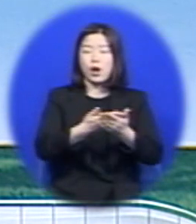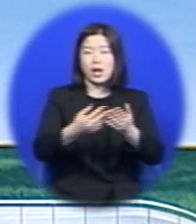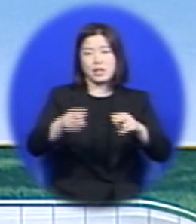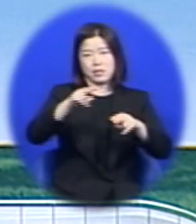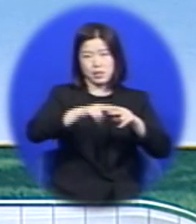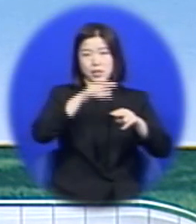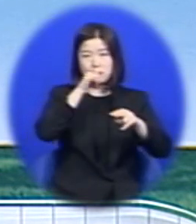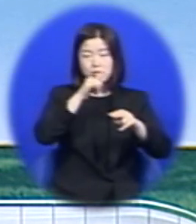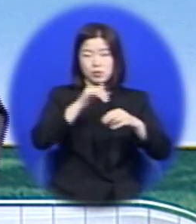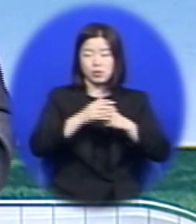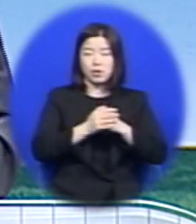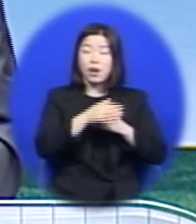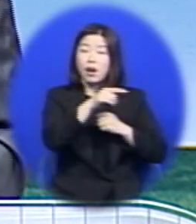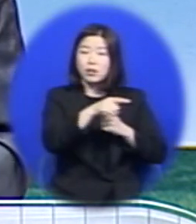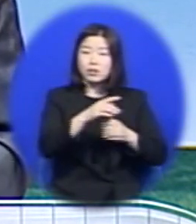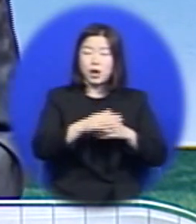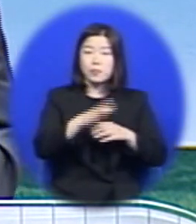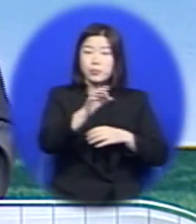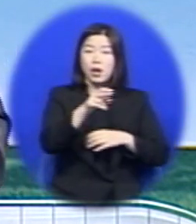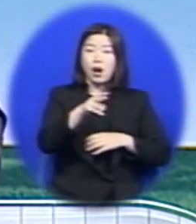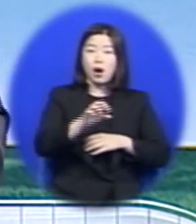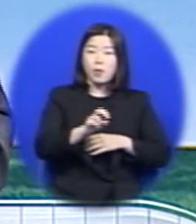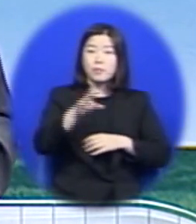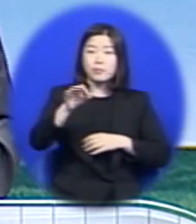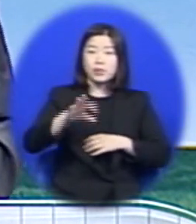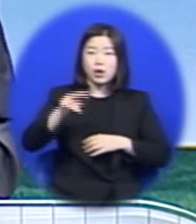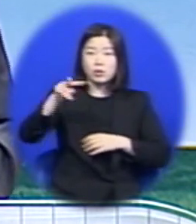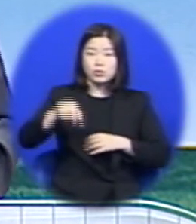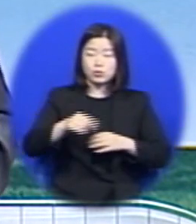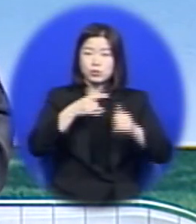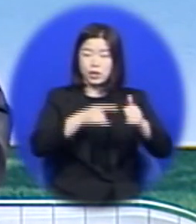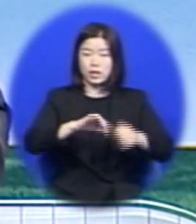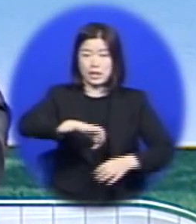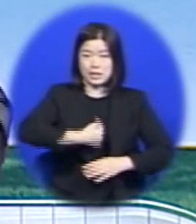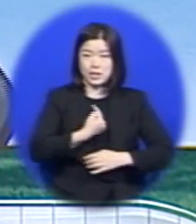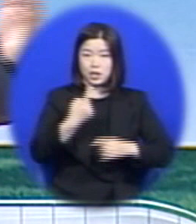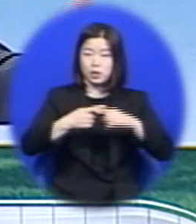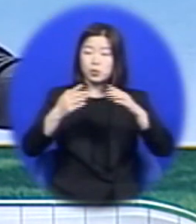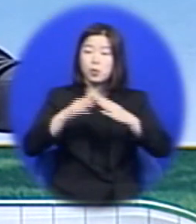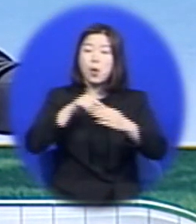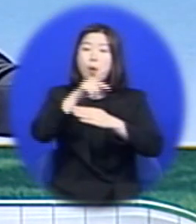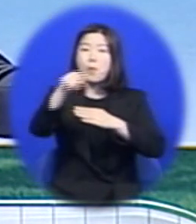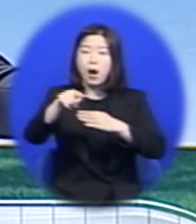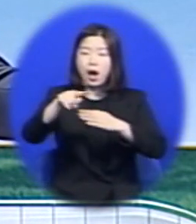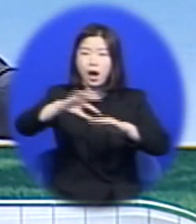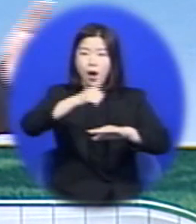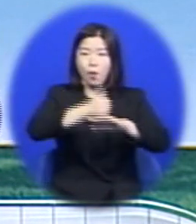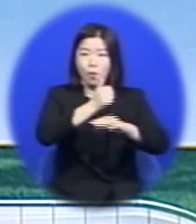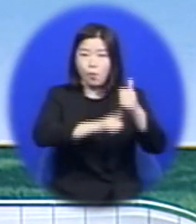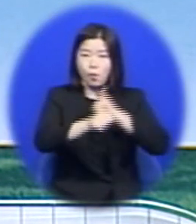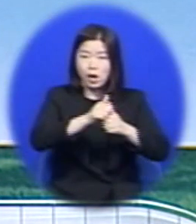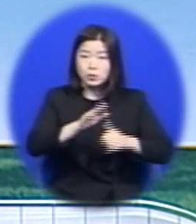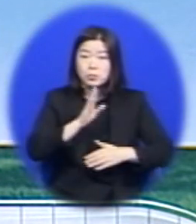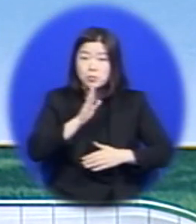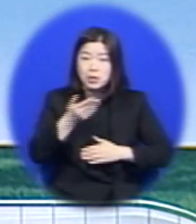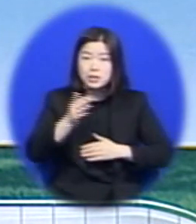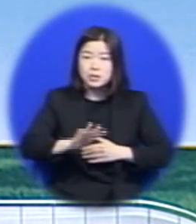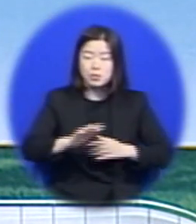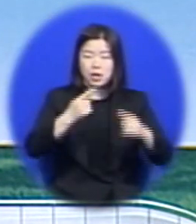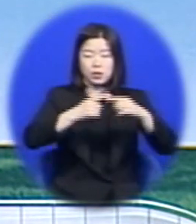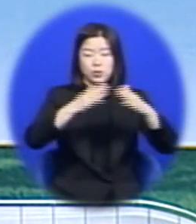직책이었습니다. 그가 이 엄영수에게 자기가 교회 바깥에서는 왕손이지만 교회